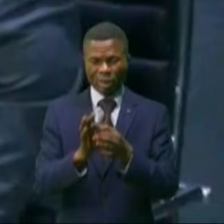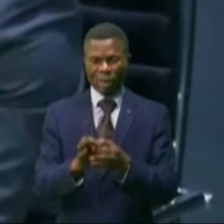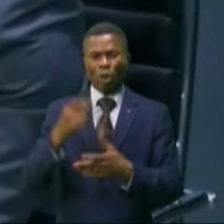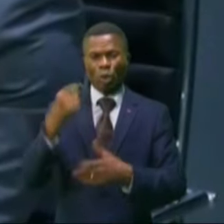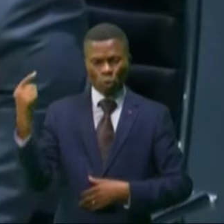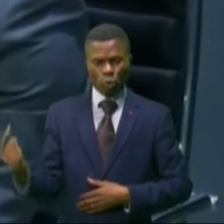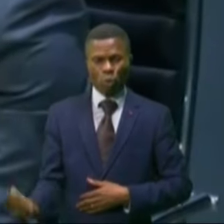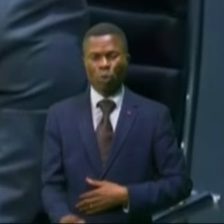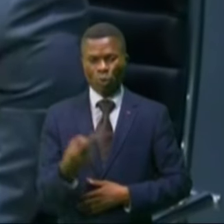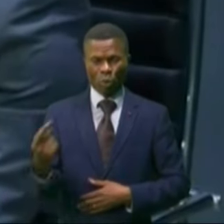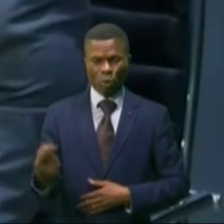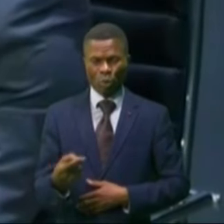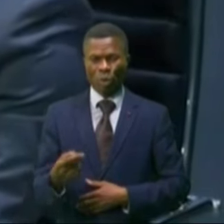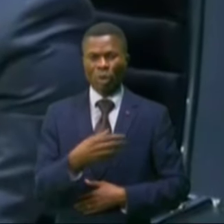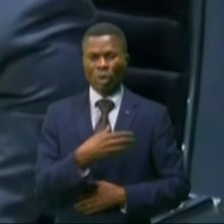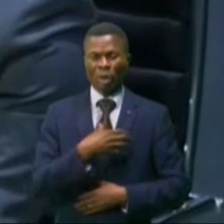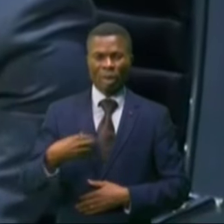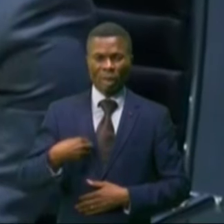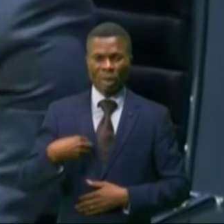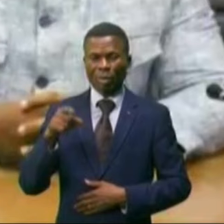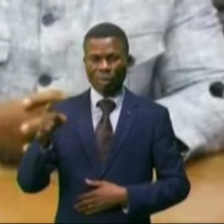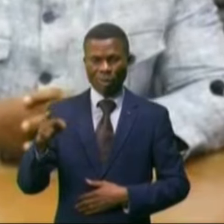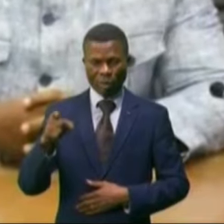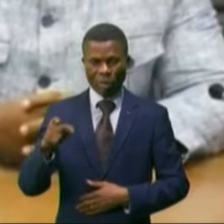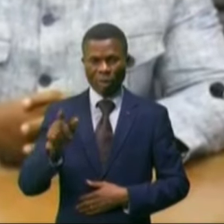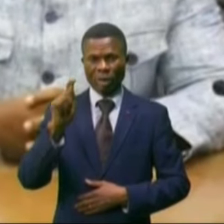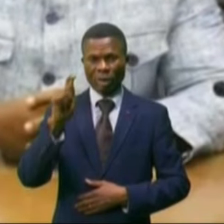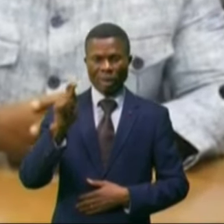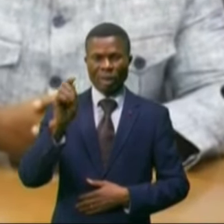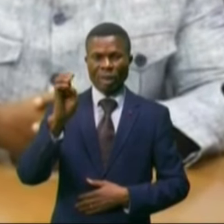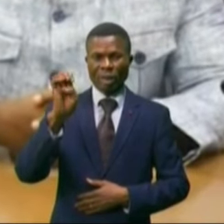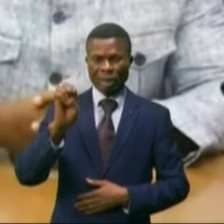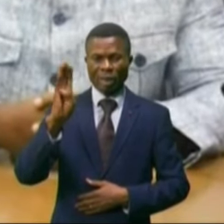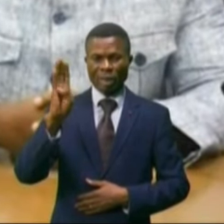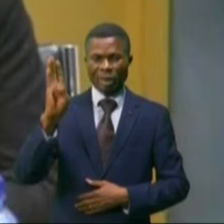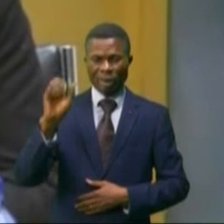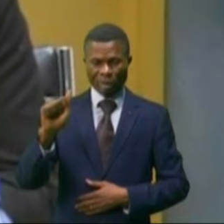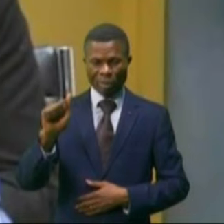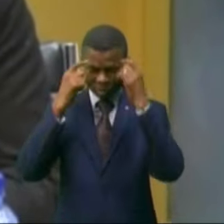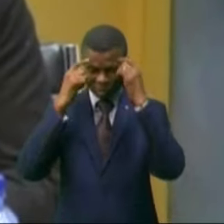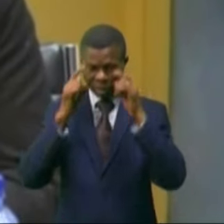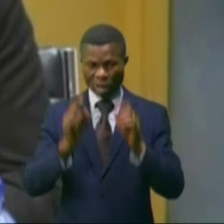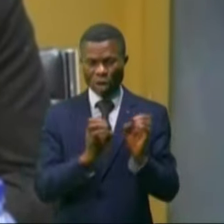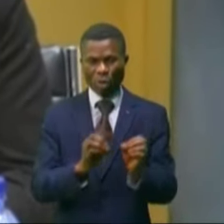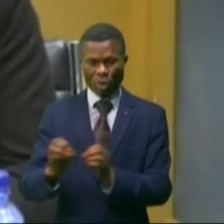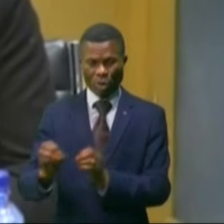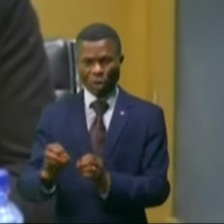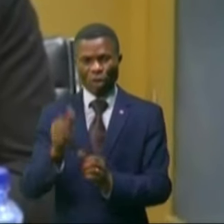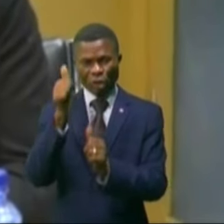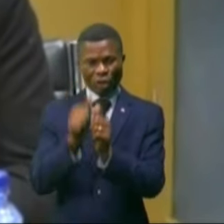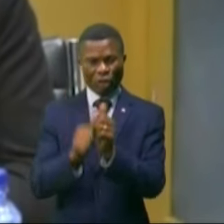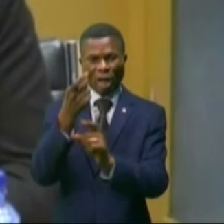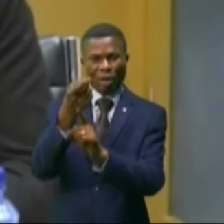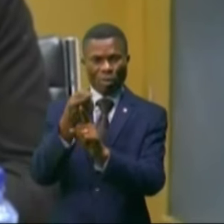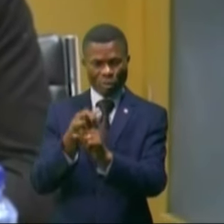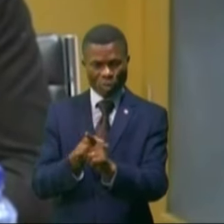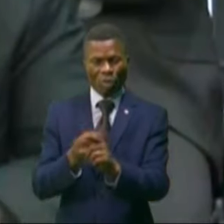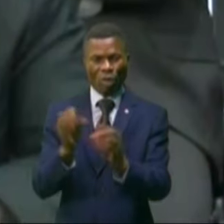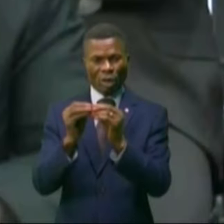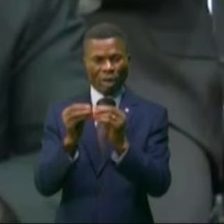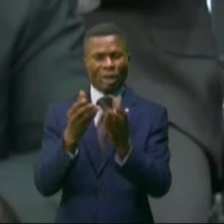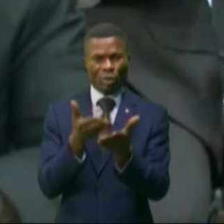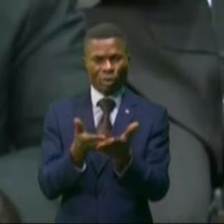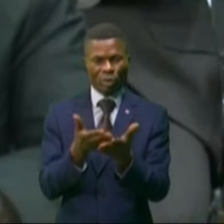permanente, Ephraim Akwakwa et Nteba Soumano ont convenu d'organiser mensuellement ces genres de